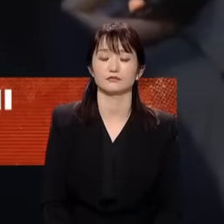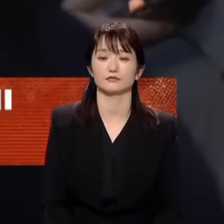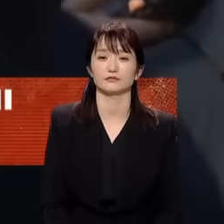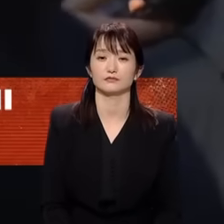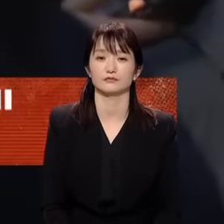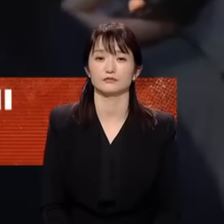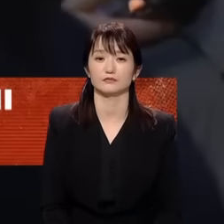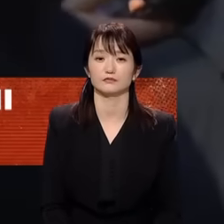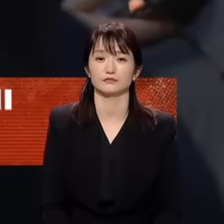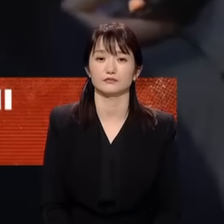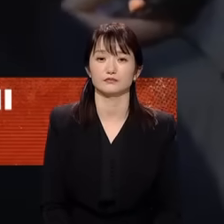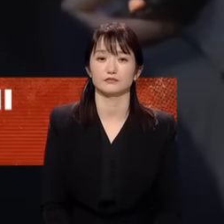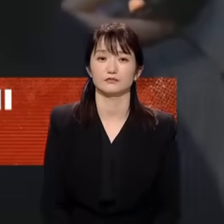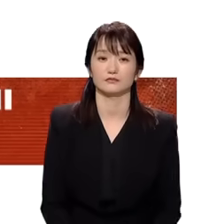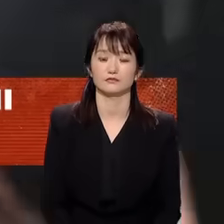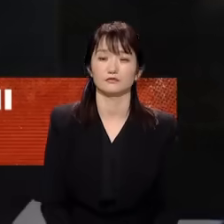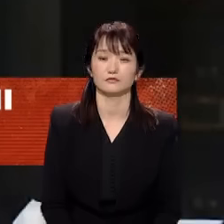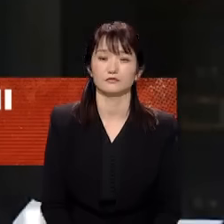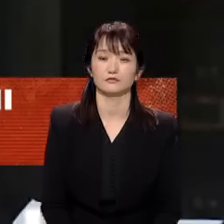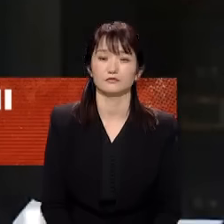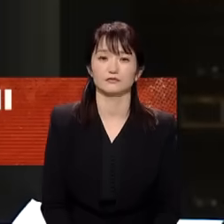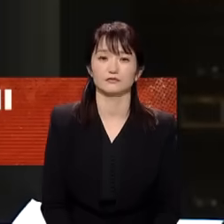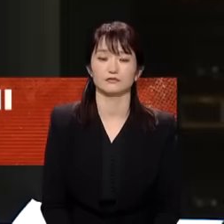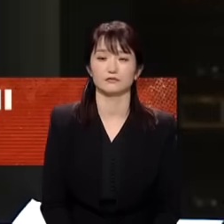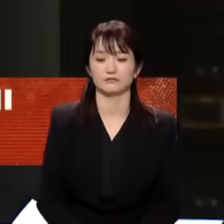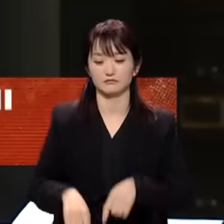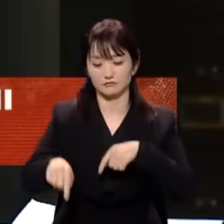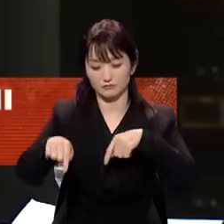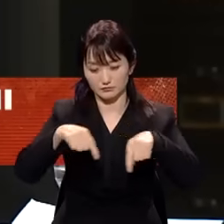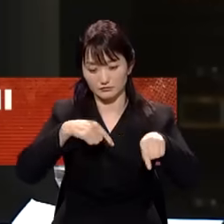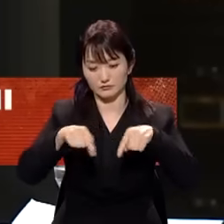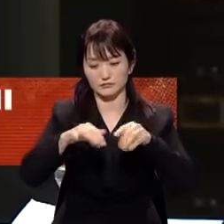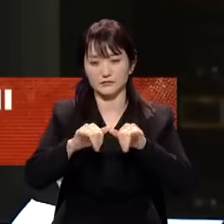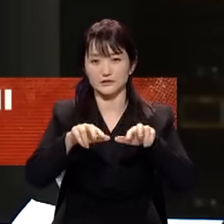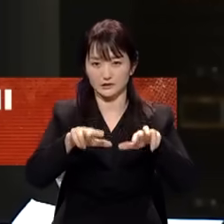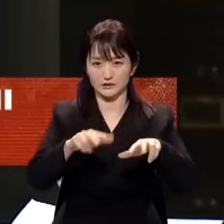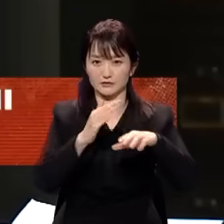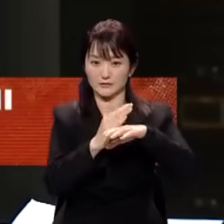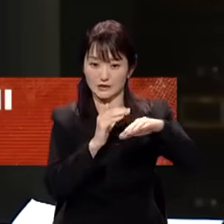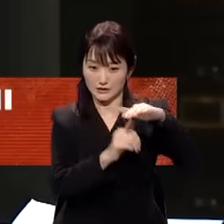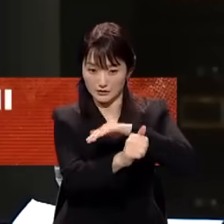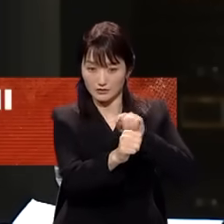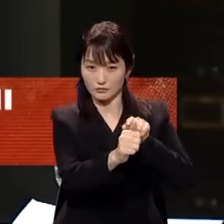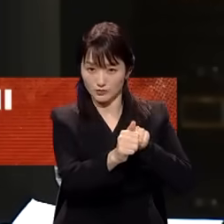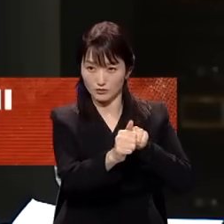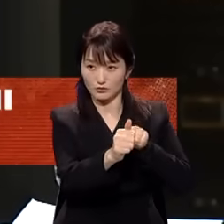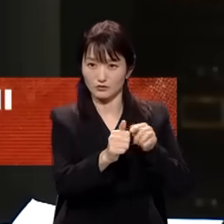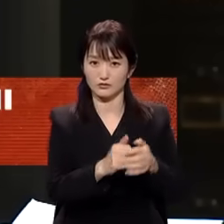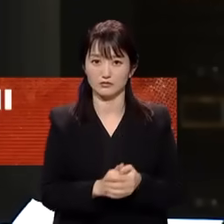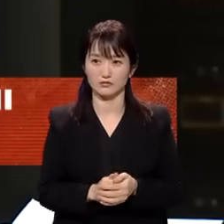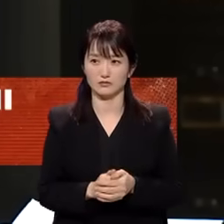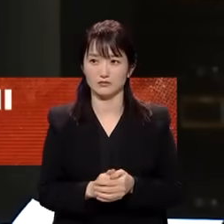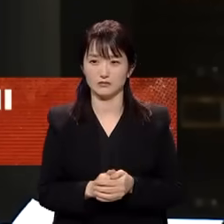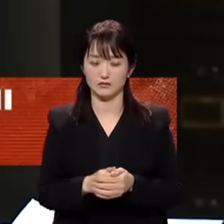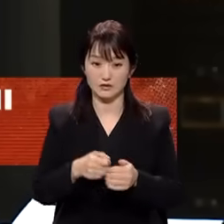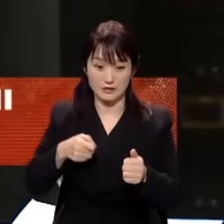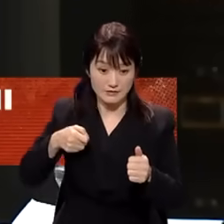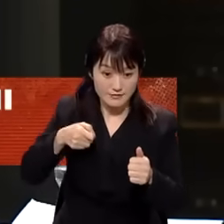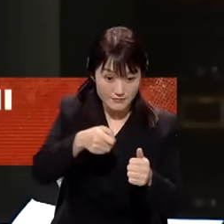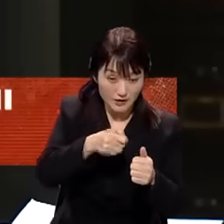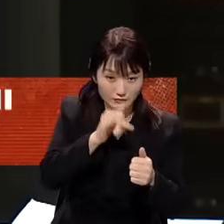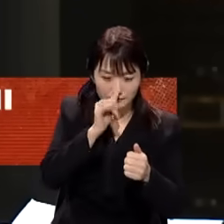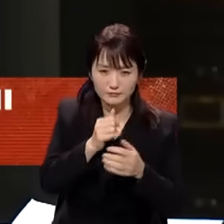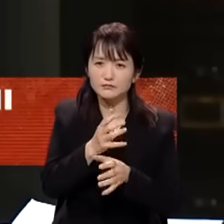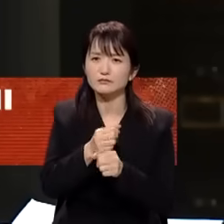예. 자, 진짜 이런 그 정치인, 특히나 현역 당대표를 상대로 한 이런 범죄가 왕왕 있었지 않습니까?